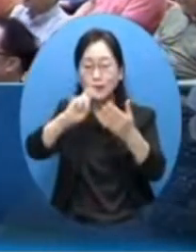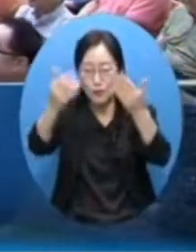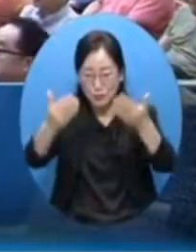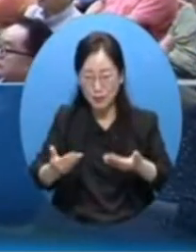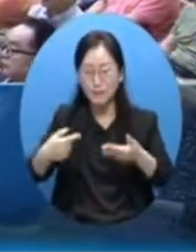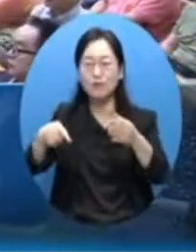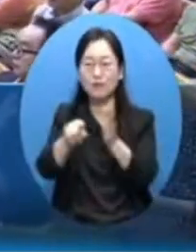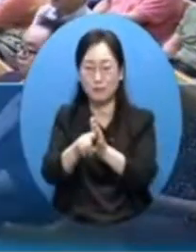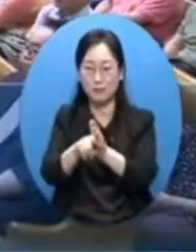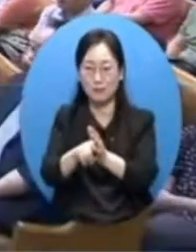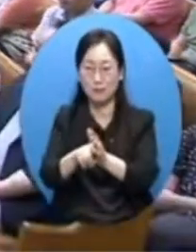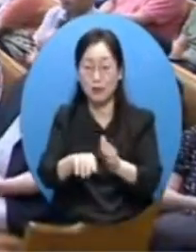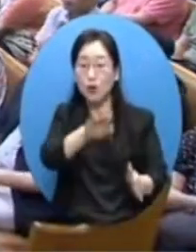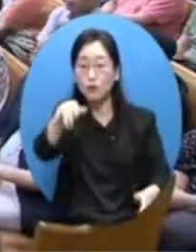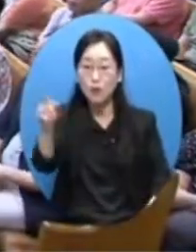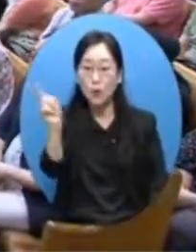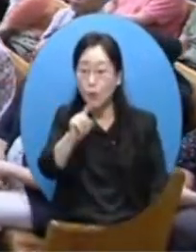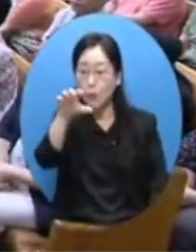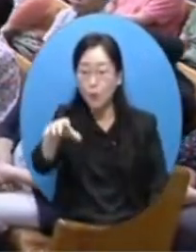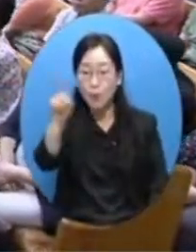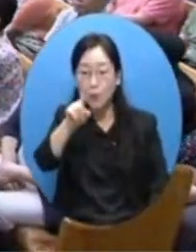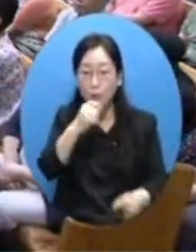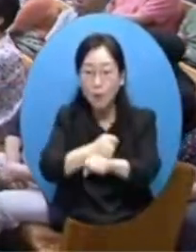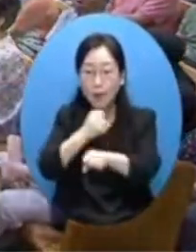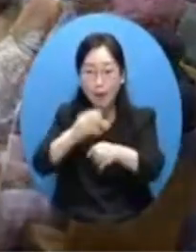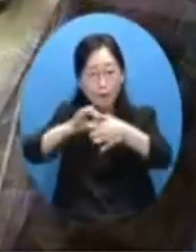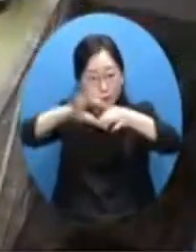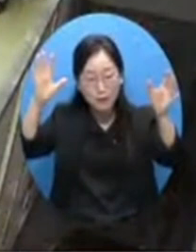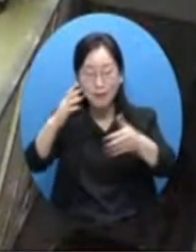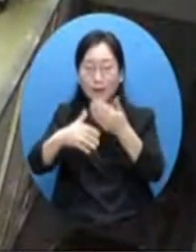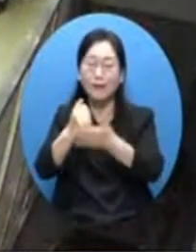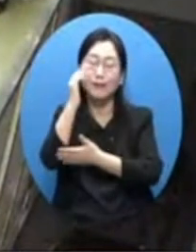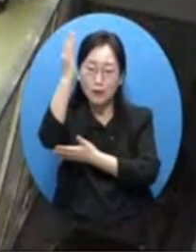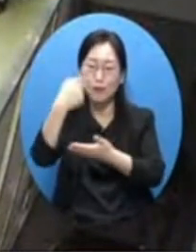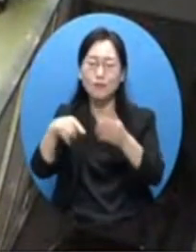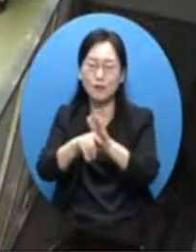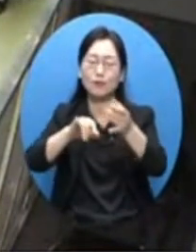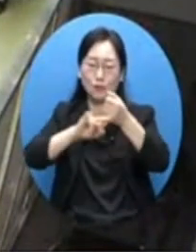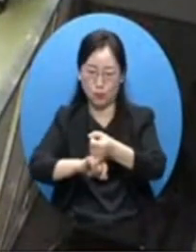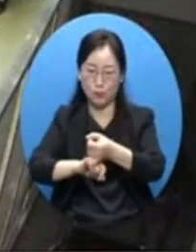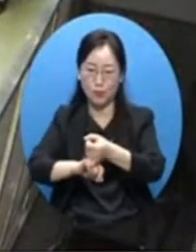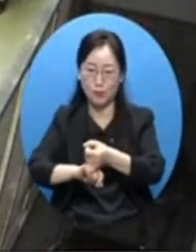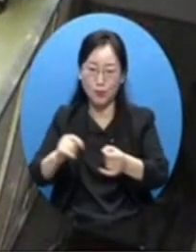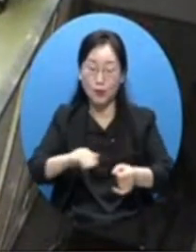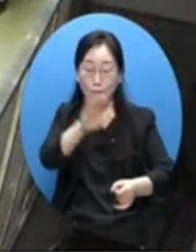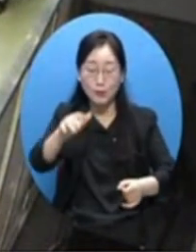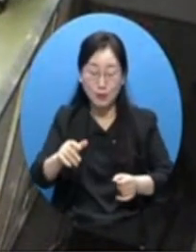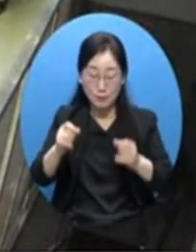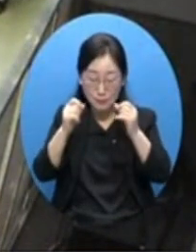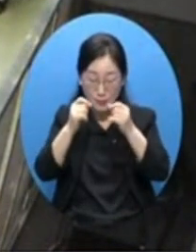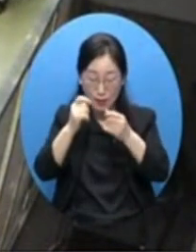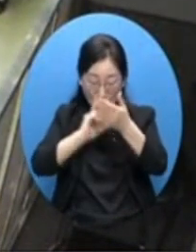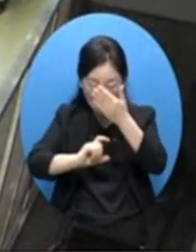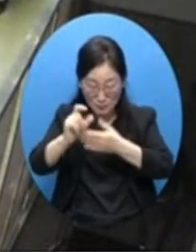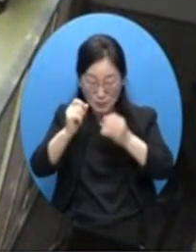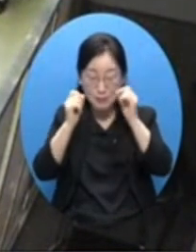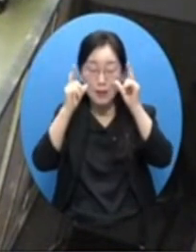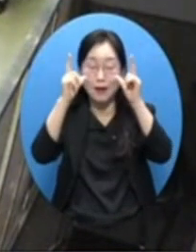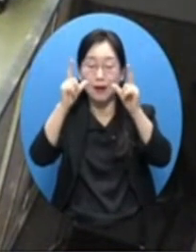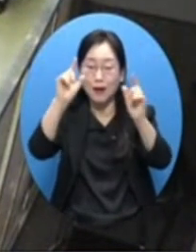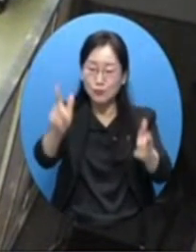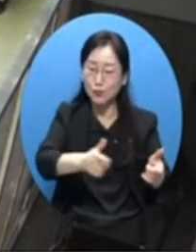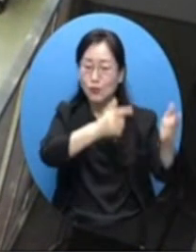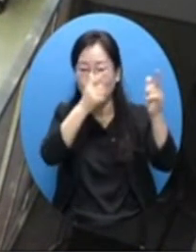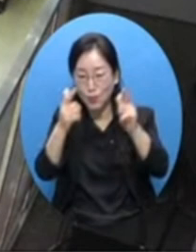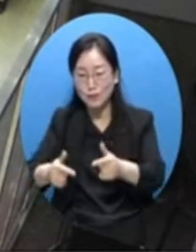함이니라. 우리가 어디서 무엇을 하는지 하나님의 영광을 위해서 그 일을 해야 되는 것입니다. 우리가 깨어나서 하루 종일 하는